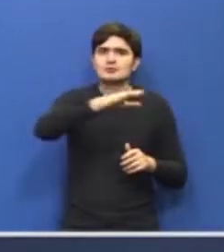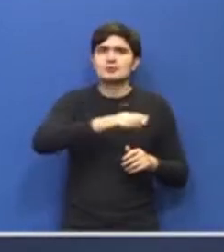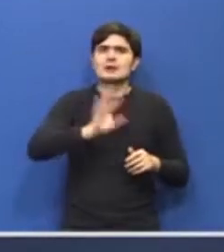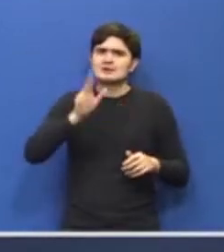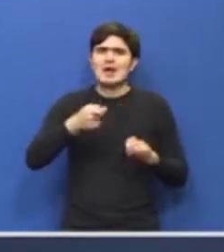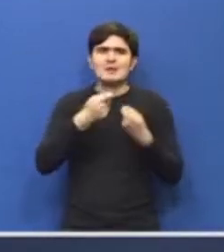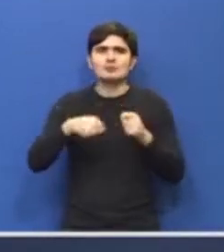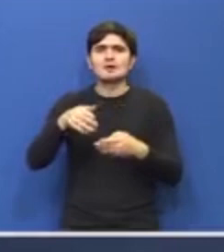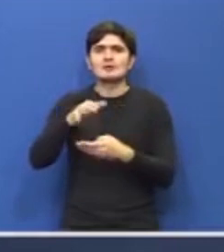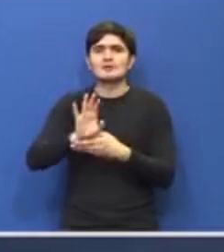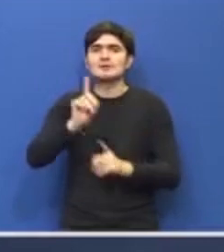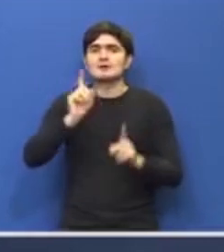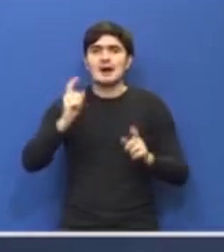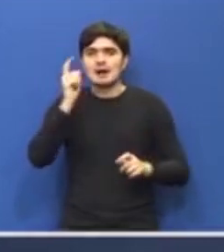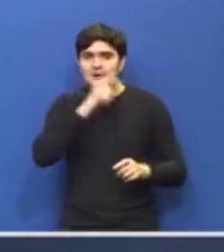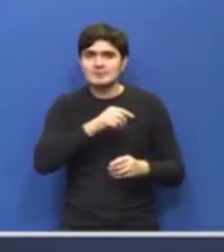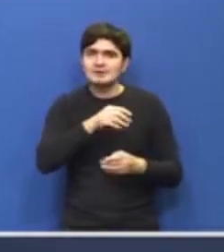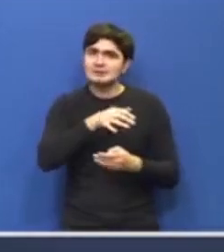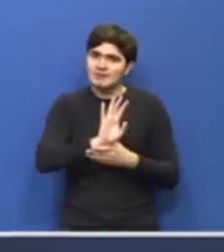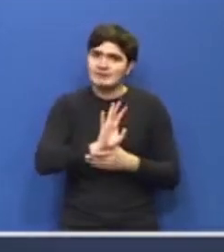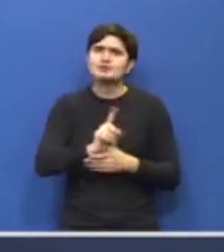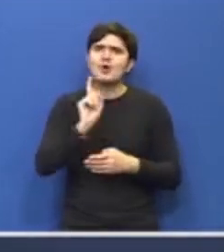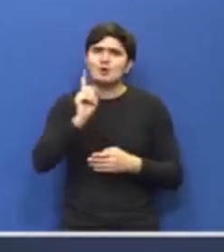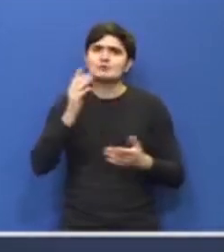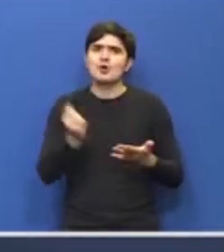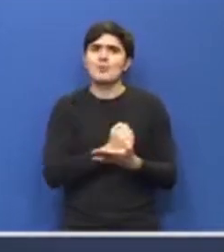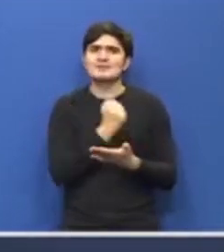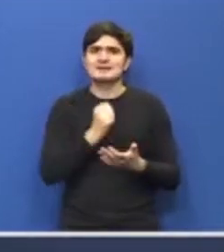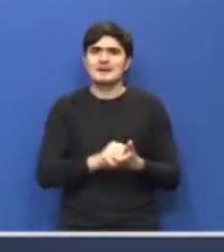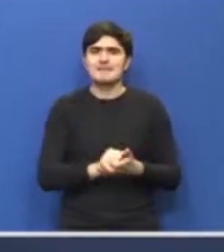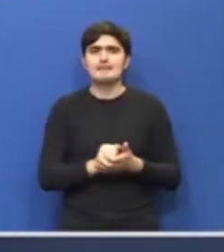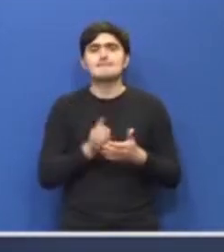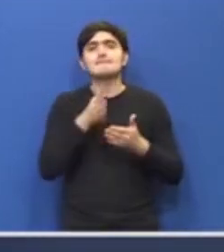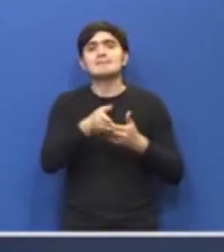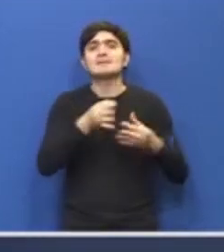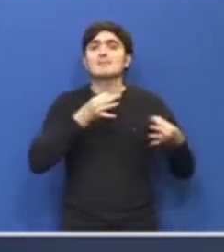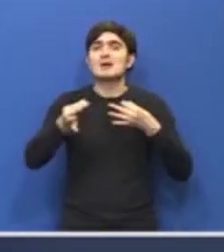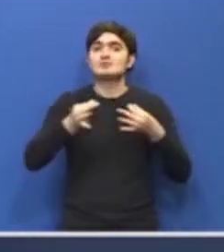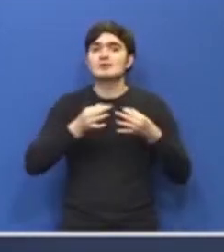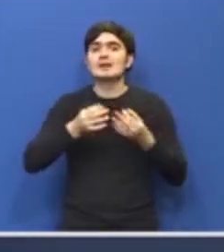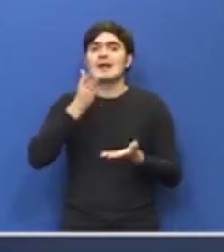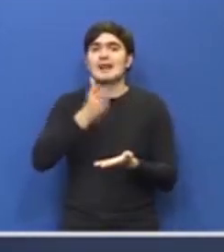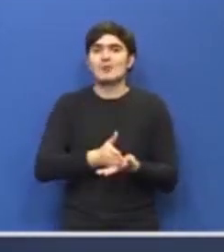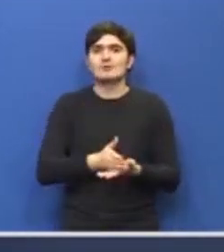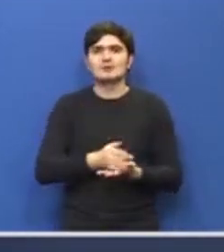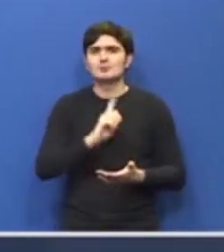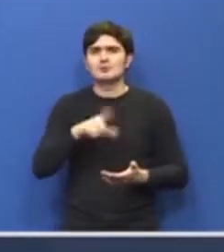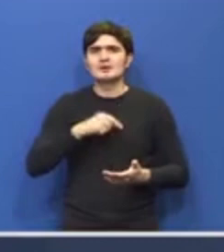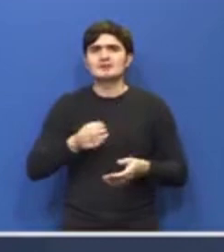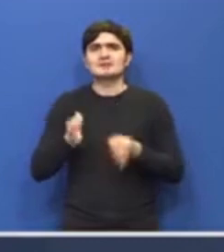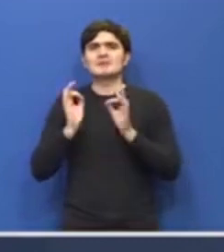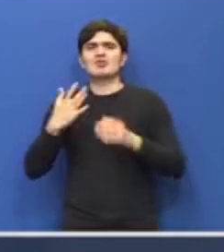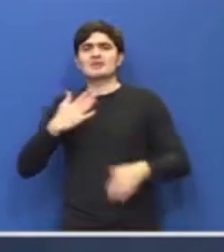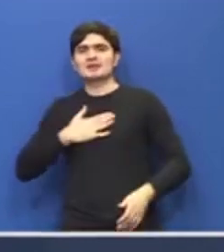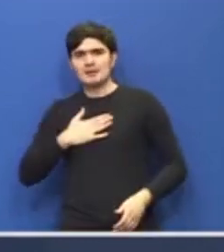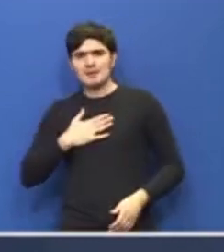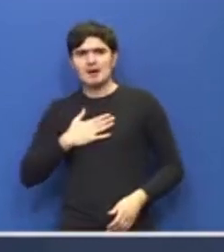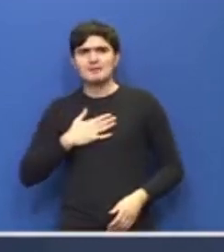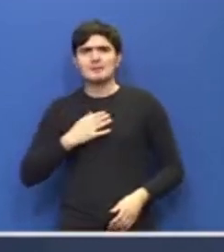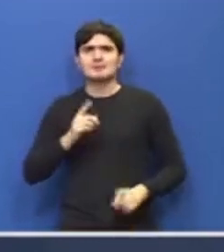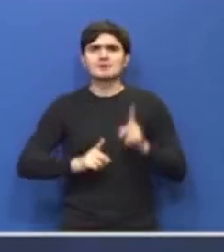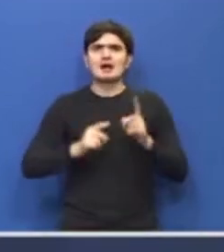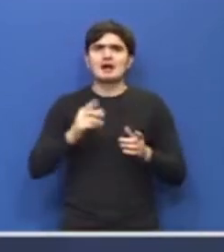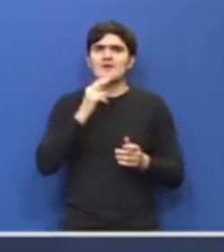toate avizele. Acolo unde lipsesc avizele, le vom obține prin măsurile care sunt dispuse. Nu este domeniul meu de specialitate. Unde e vorba de